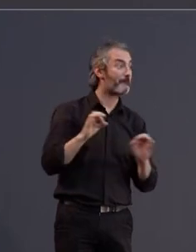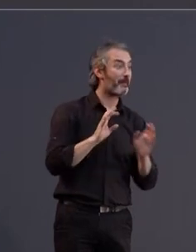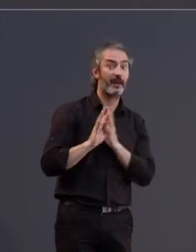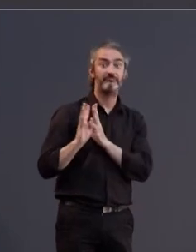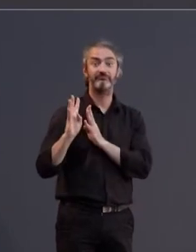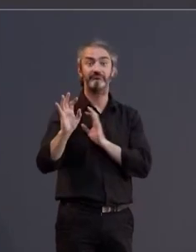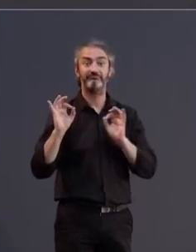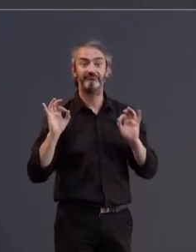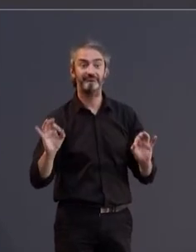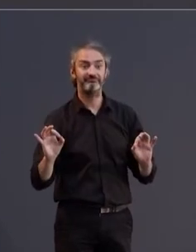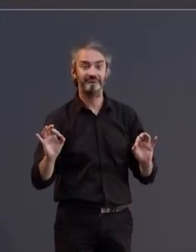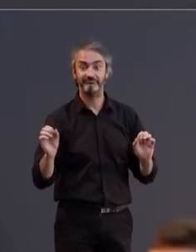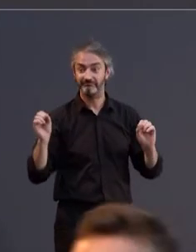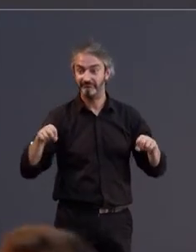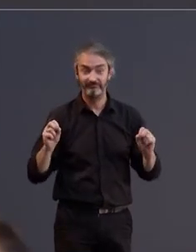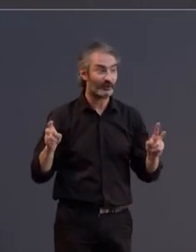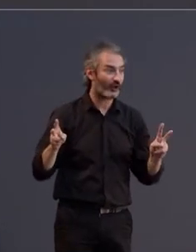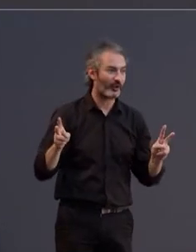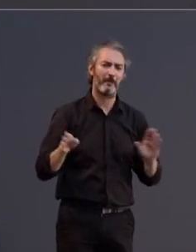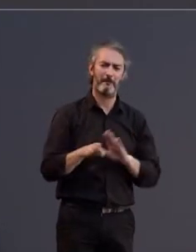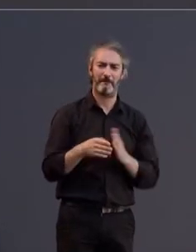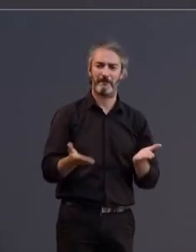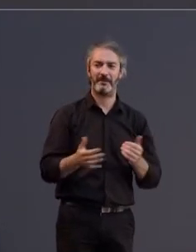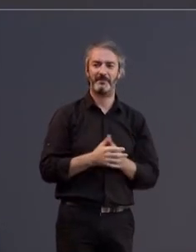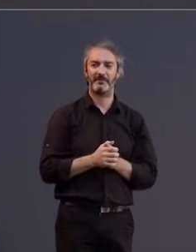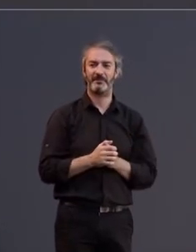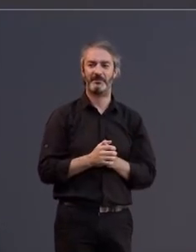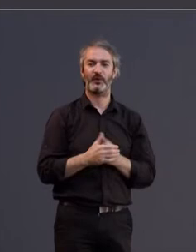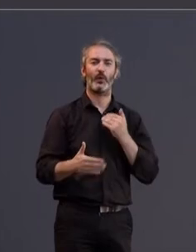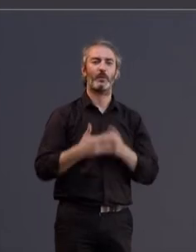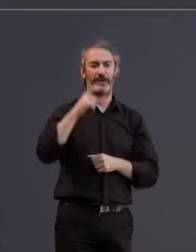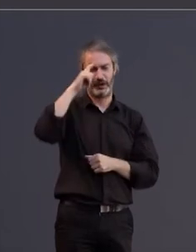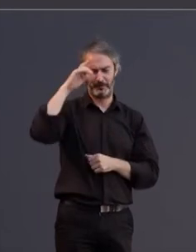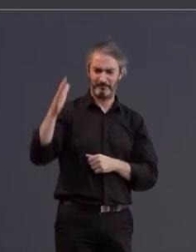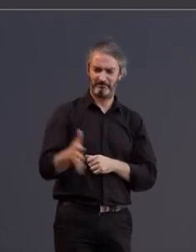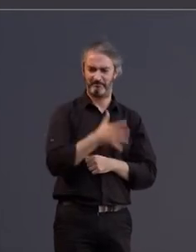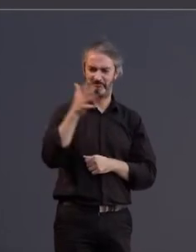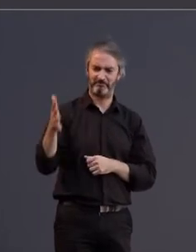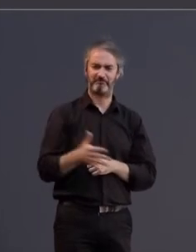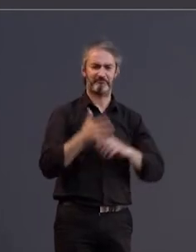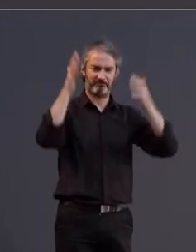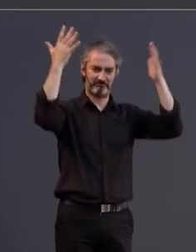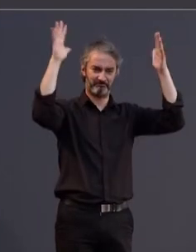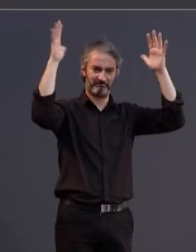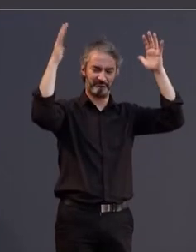a punt. Sí? Vinga. Iman Azanay.